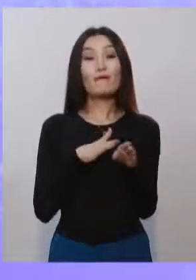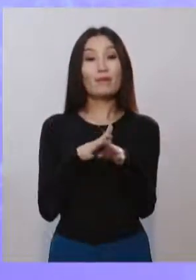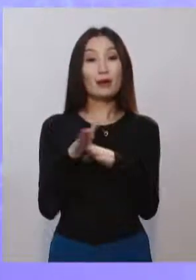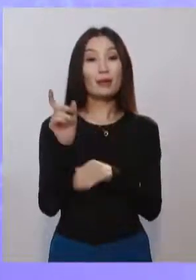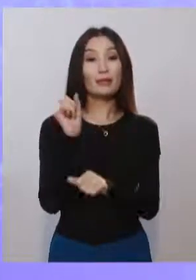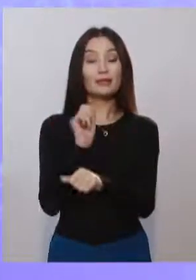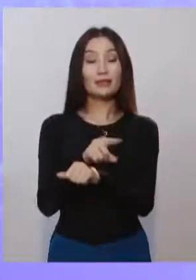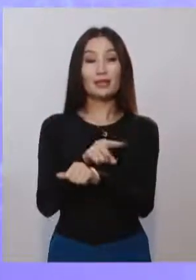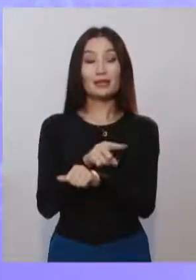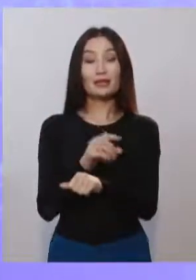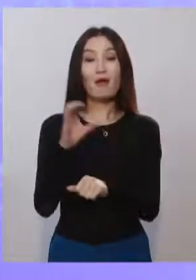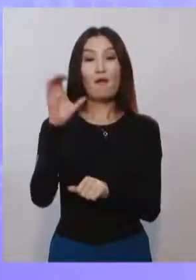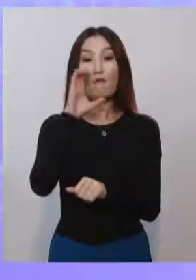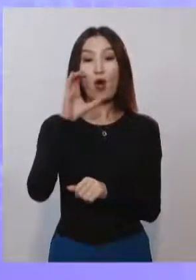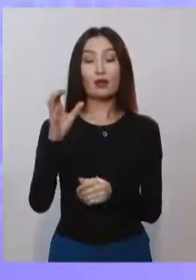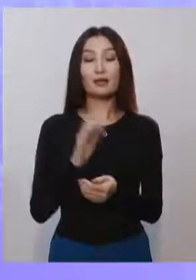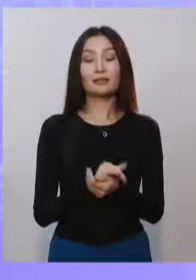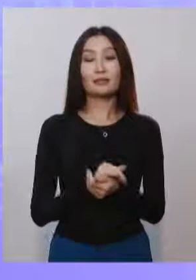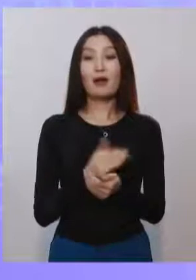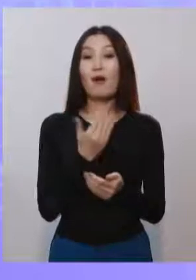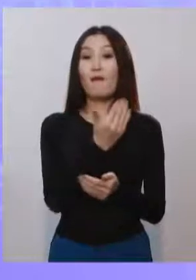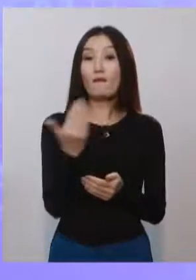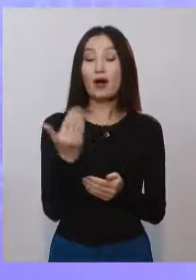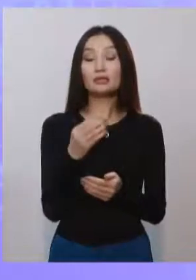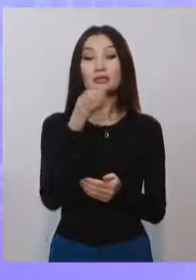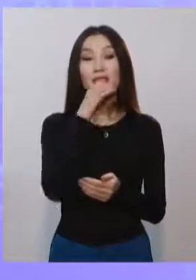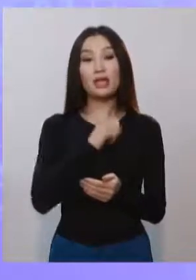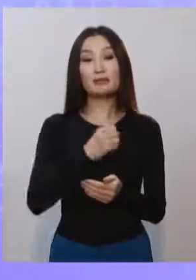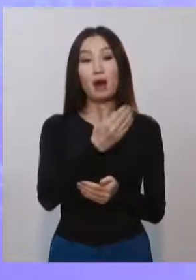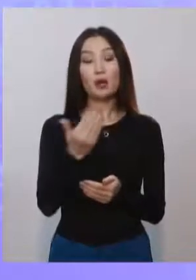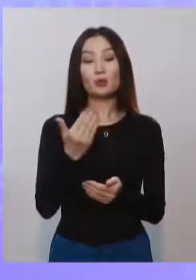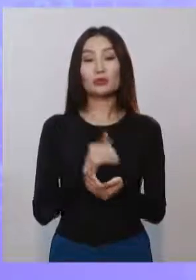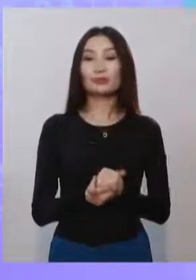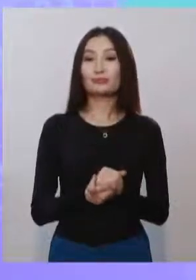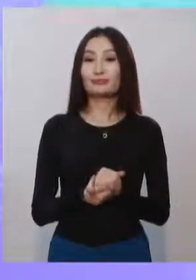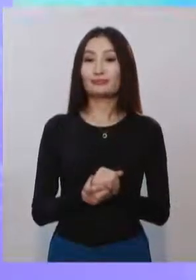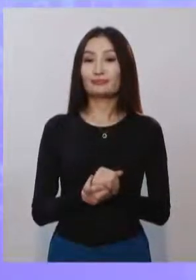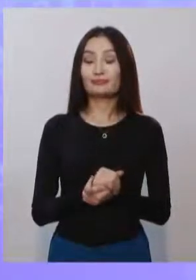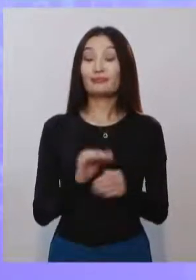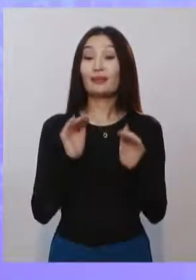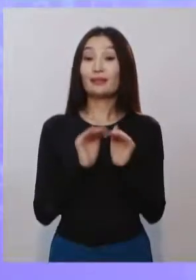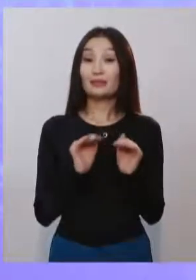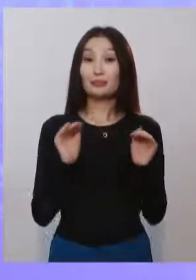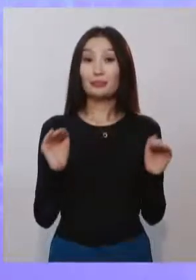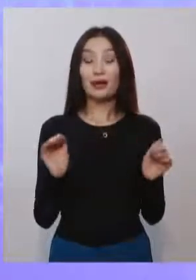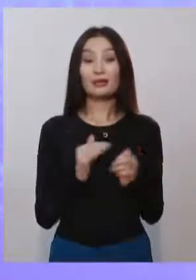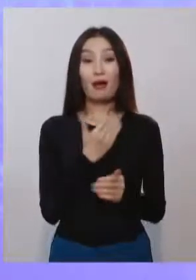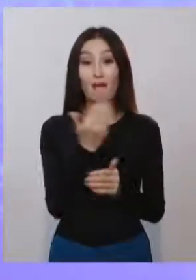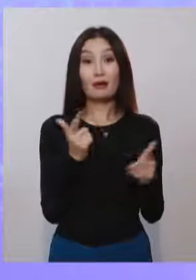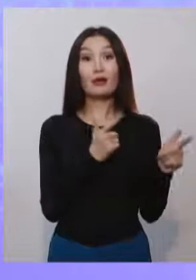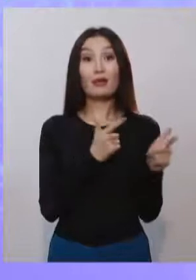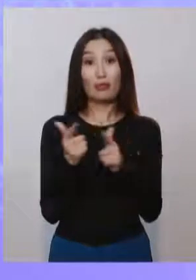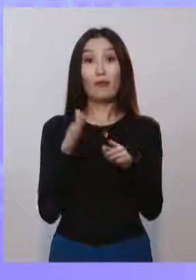задание волка ваш дед мороз ребята вы готовы